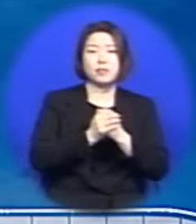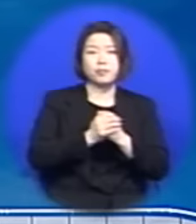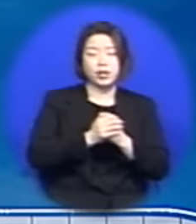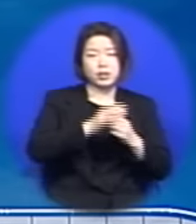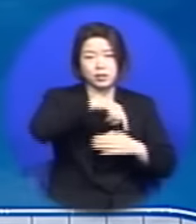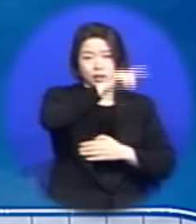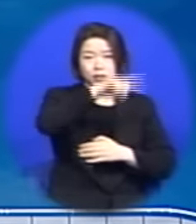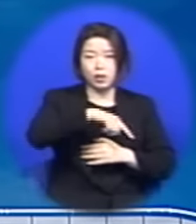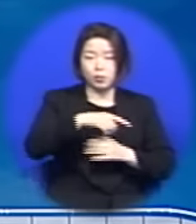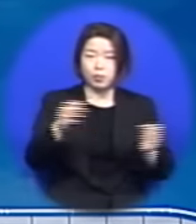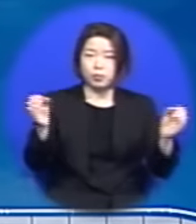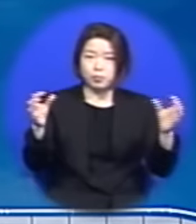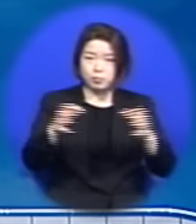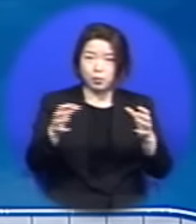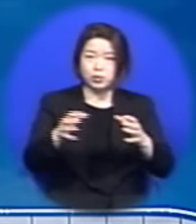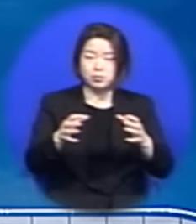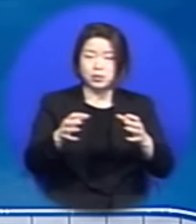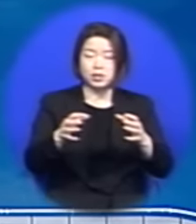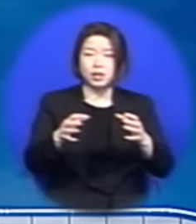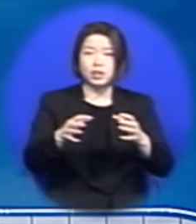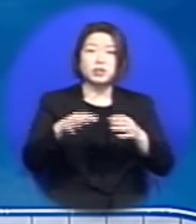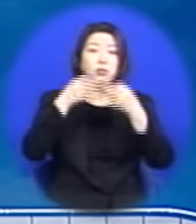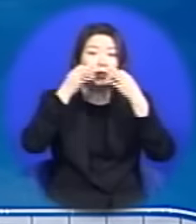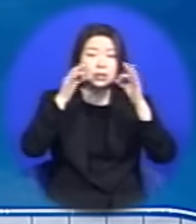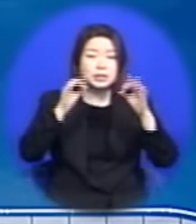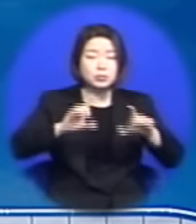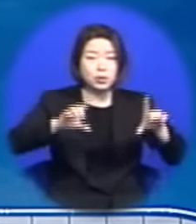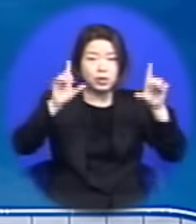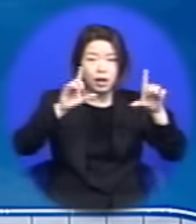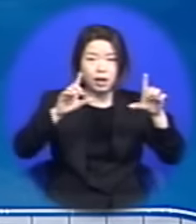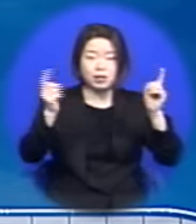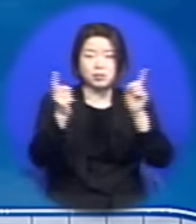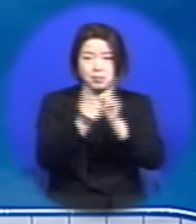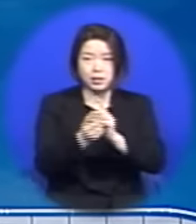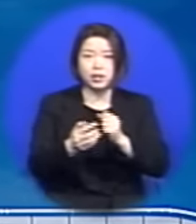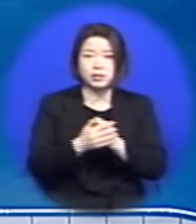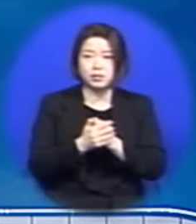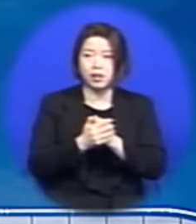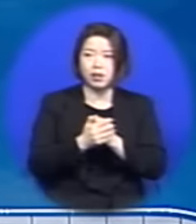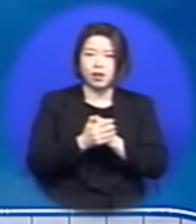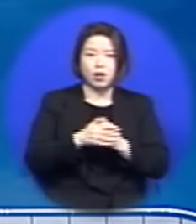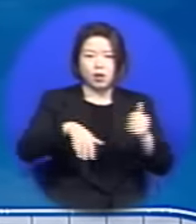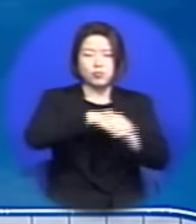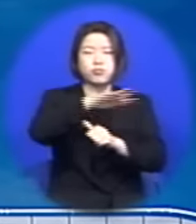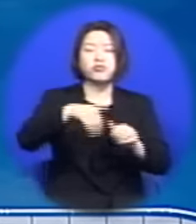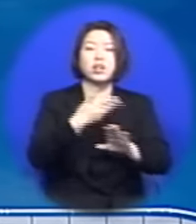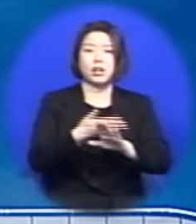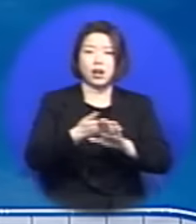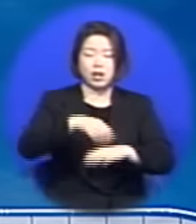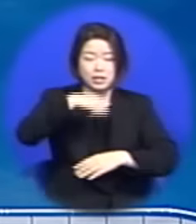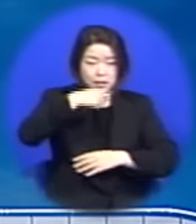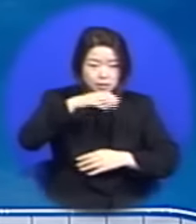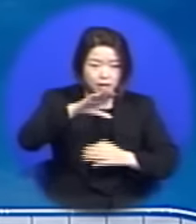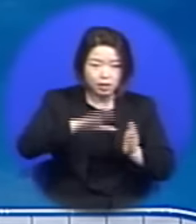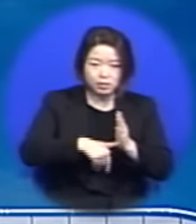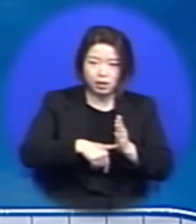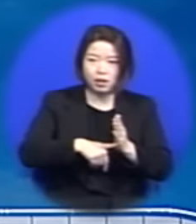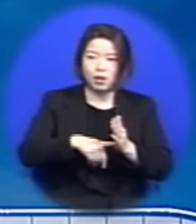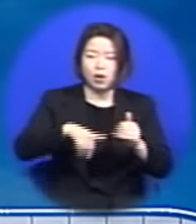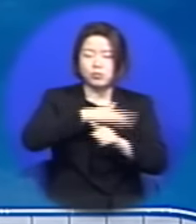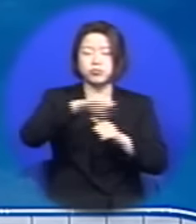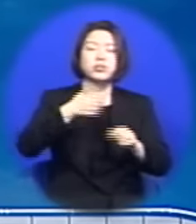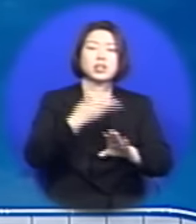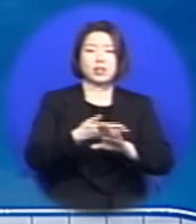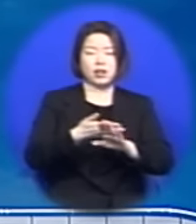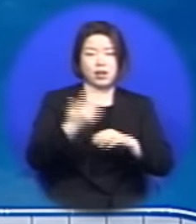가졌는데 분위기가 달라졌어요 식사를 하는데 대화가 달라졌어요 야 은혜가 있으면 그렇게 되나